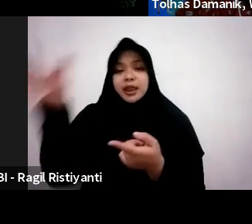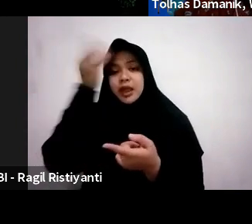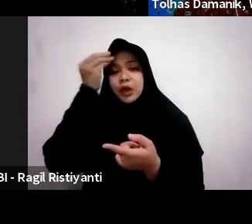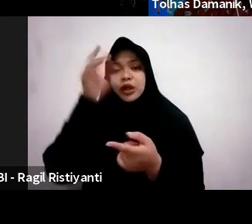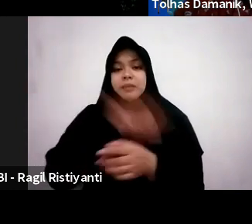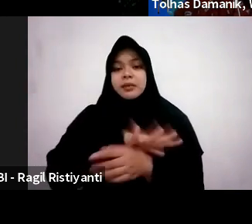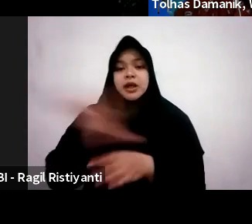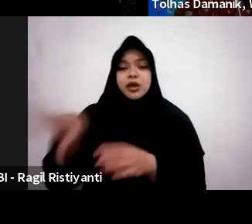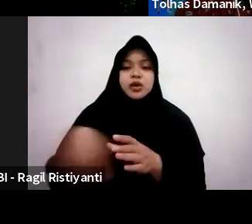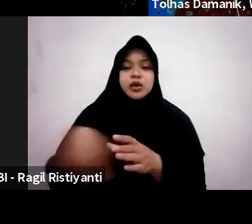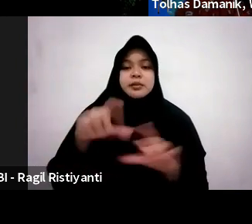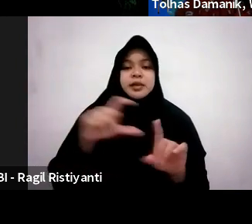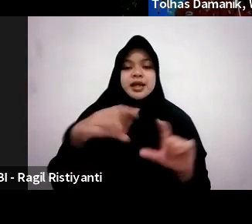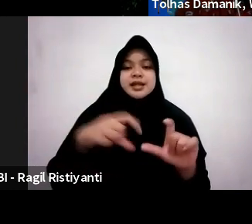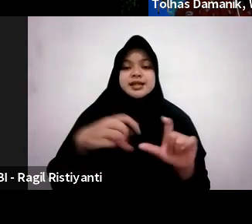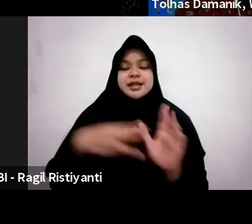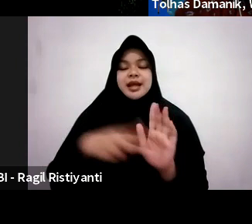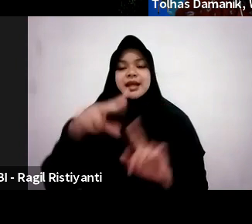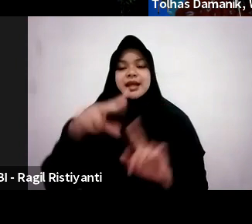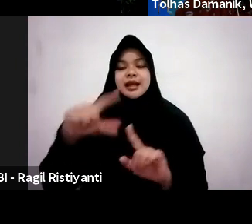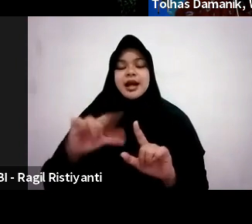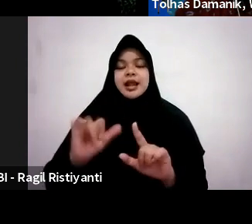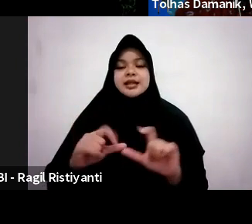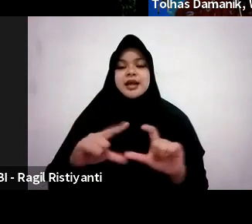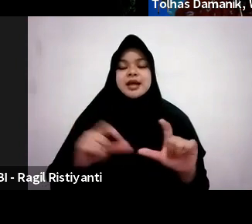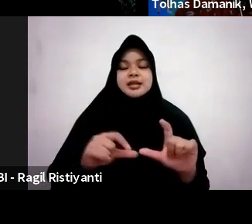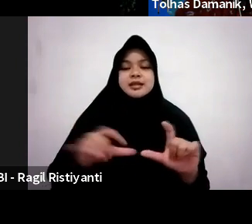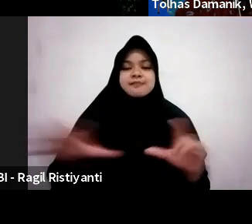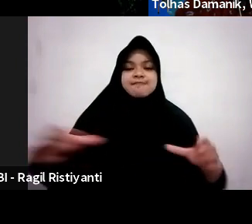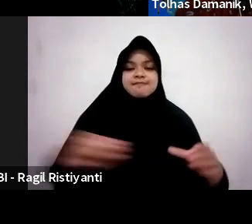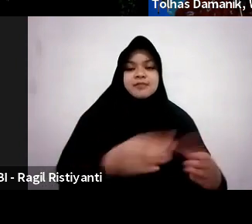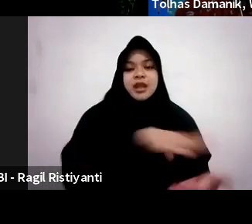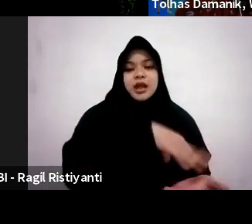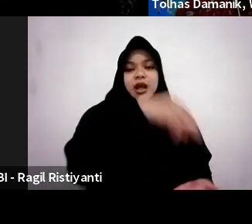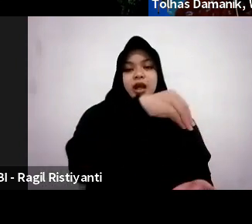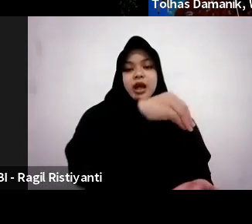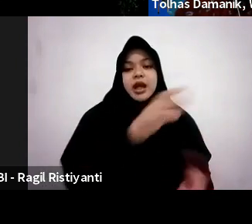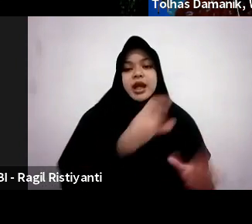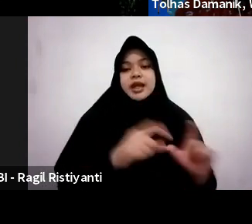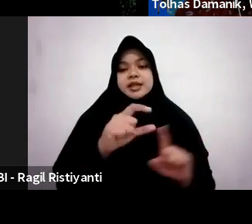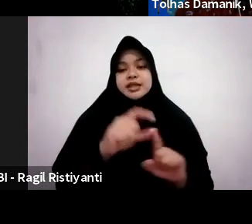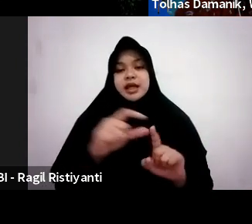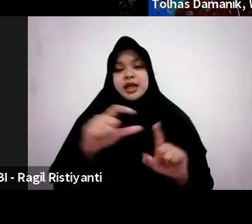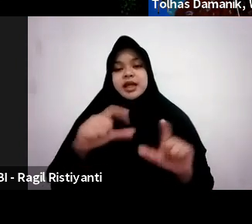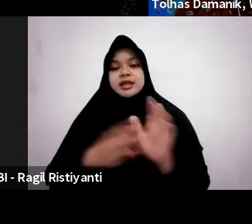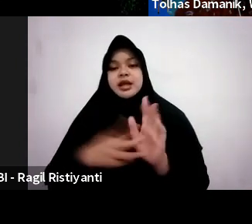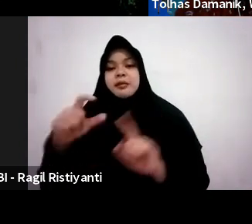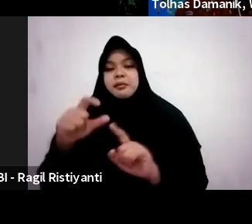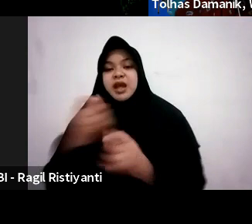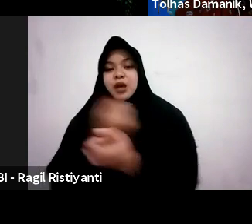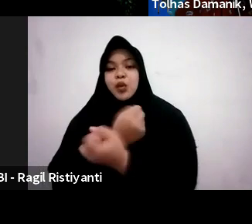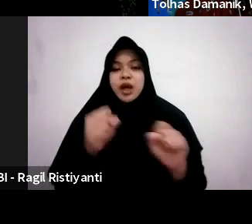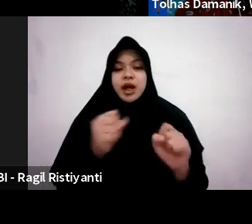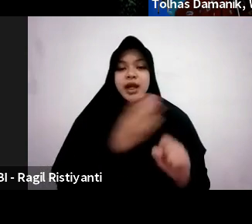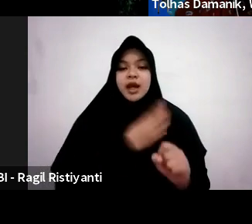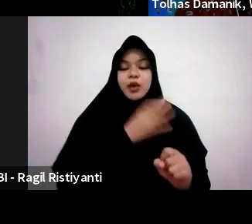desentralisasi itu loh SD itu kewenangannya ada di kabupaten kota SD dan SMP SMA dan